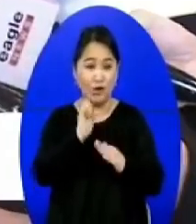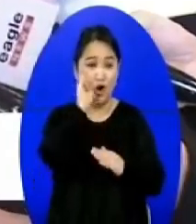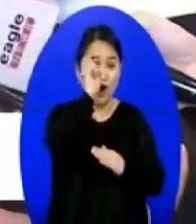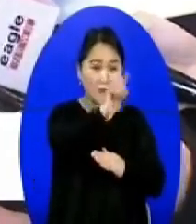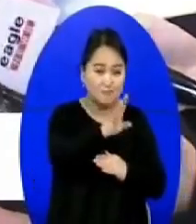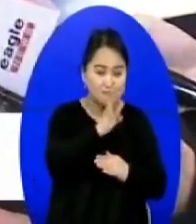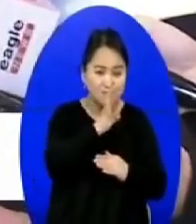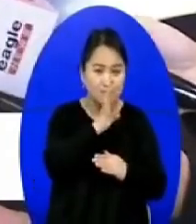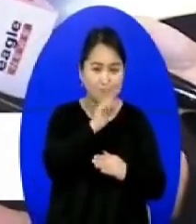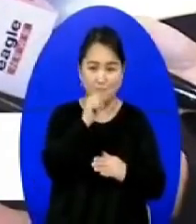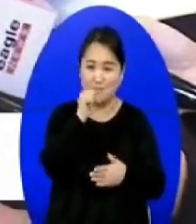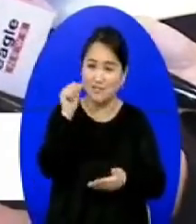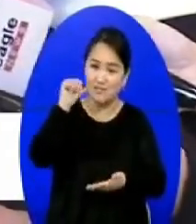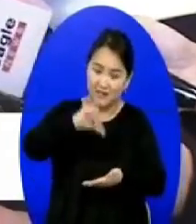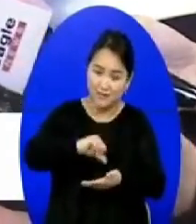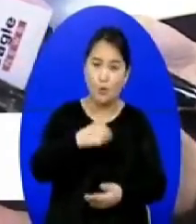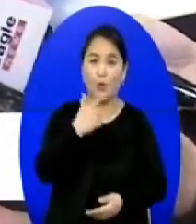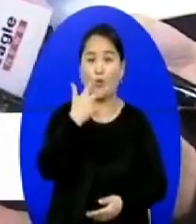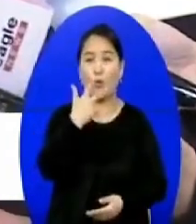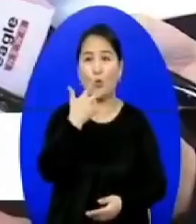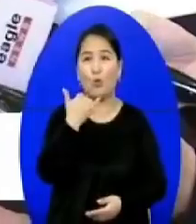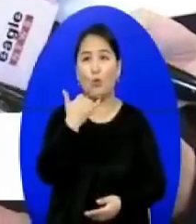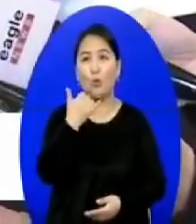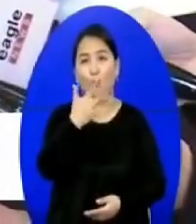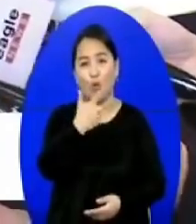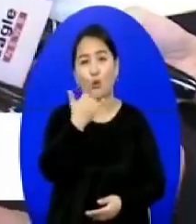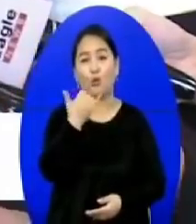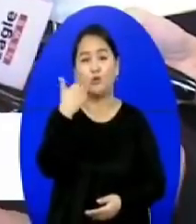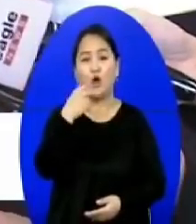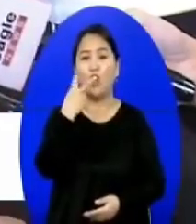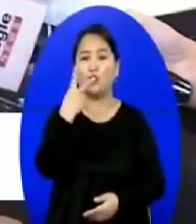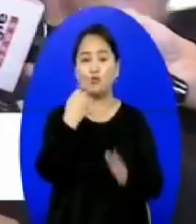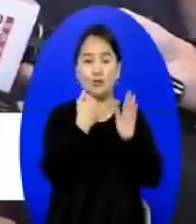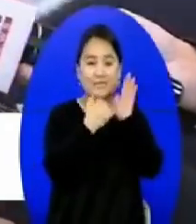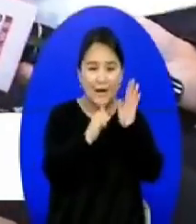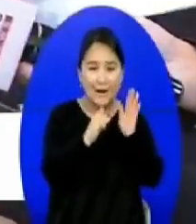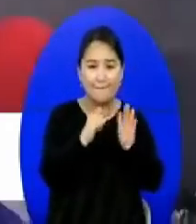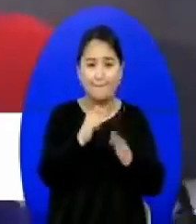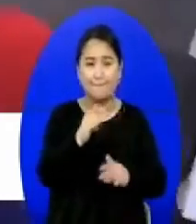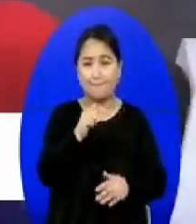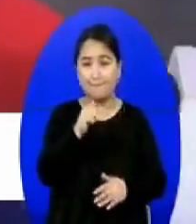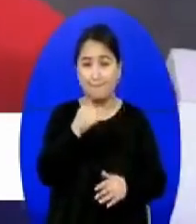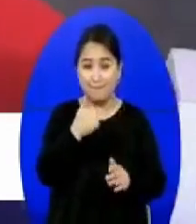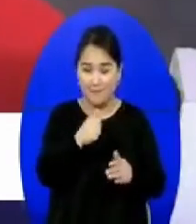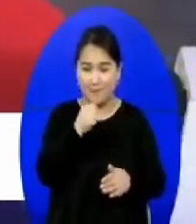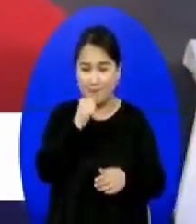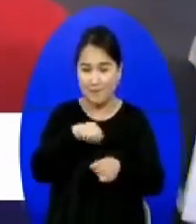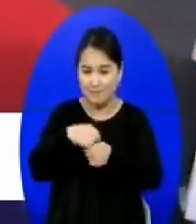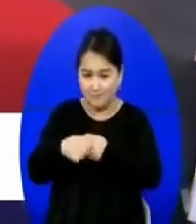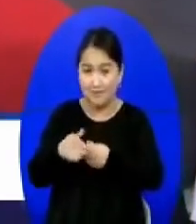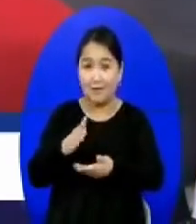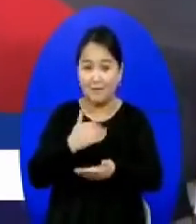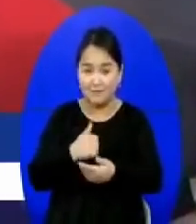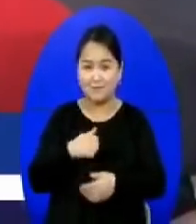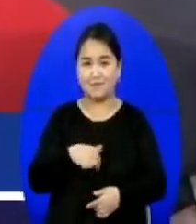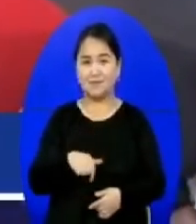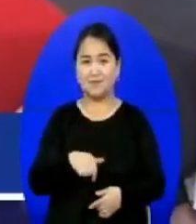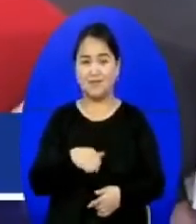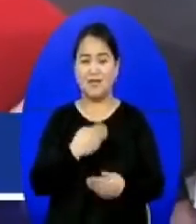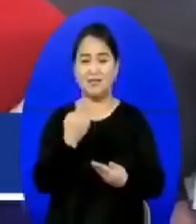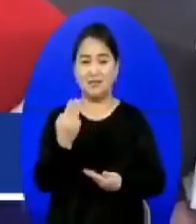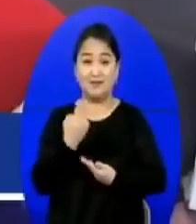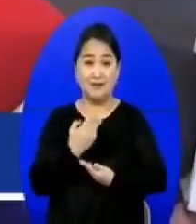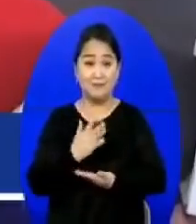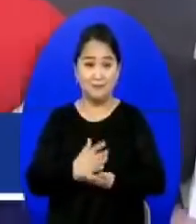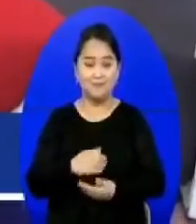тэр хоорондоо 3 удаа 260 мянган төгрөгөөр авсан байлээ. Бензин шатхан авсан. 2 удаа уулчлуулсан. Тэгээ нэг 60